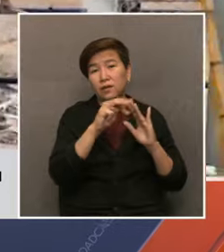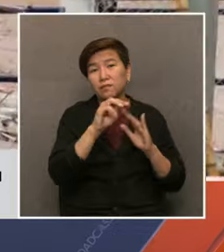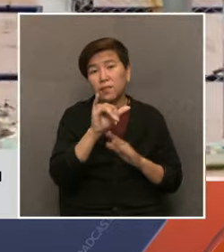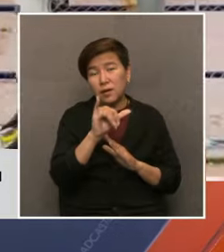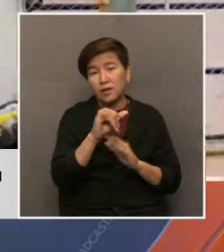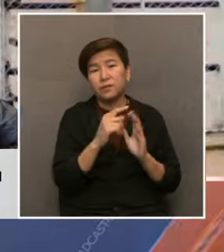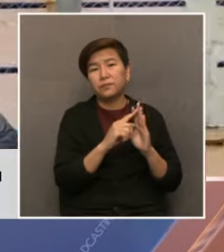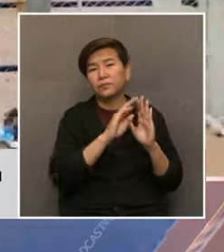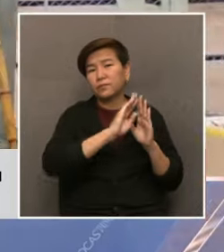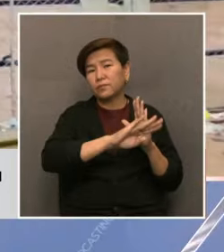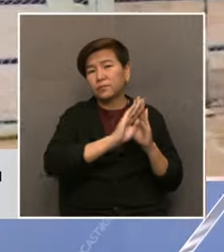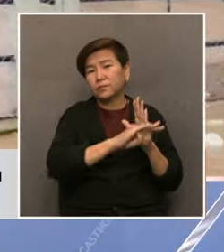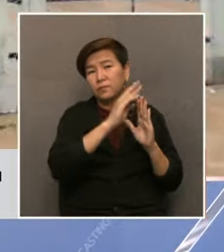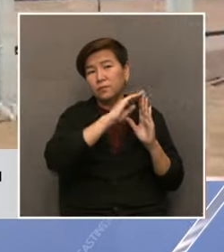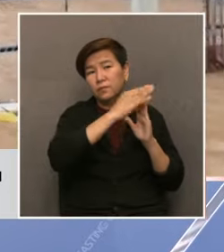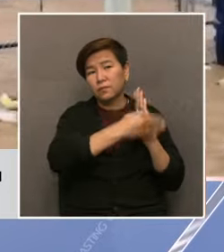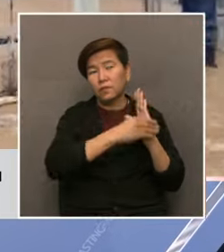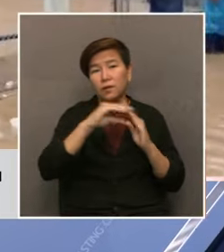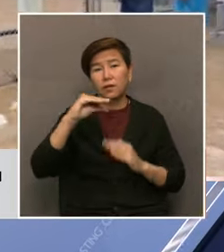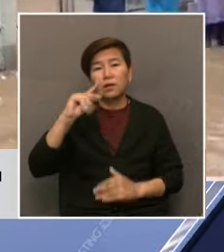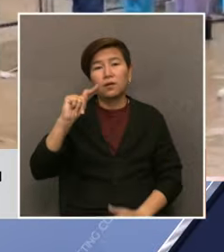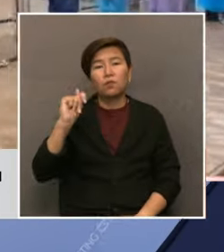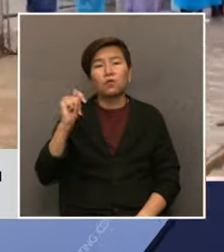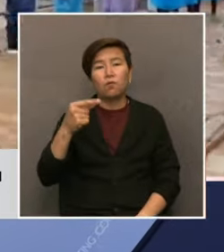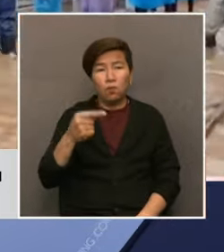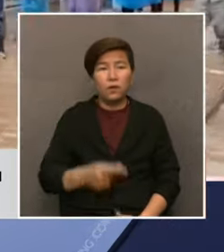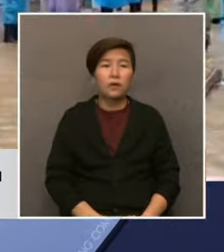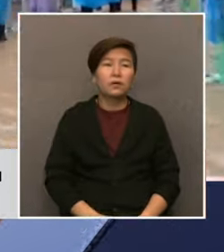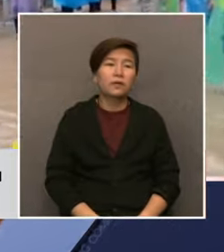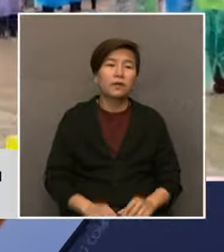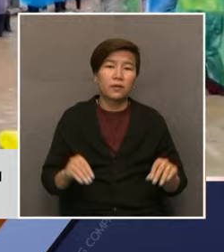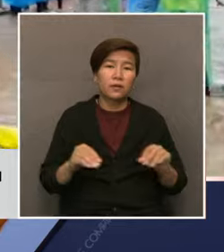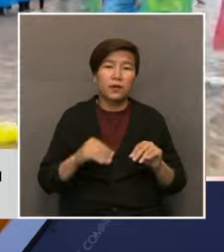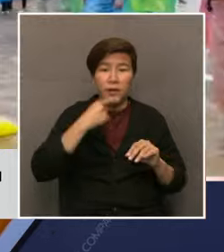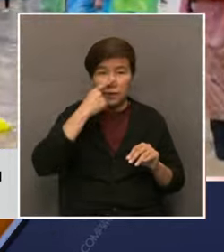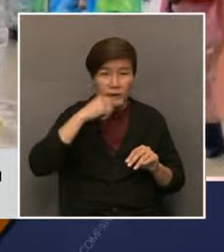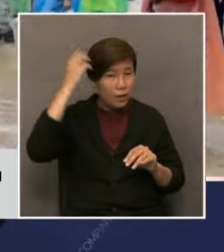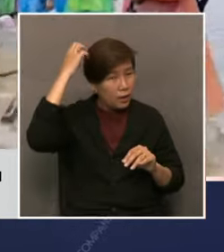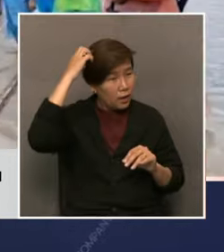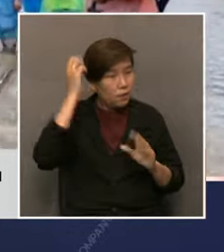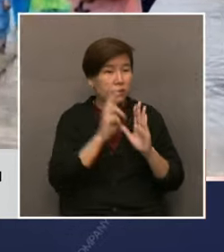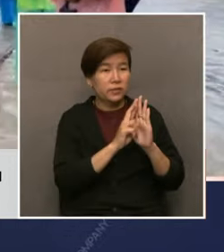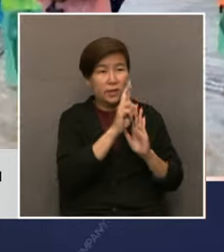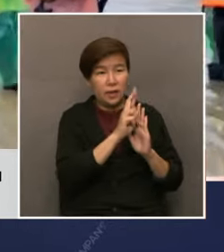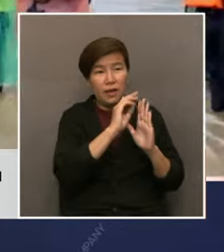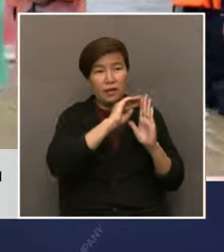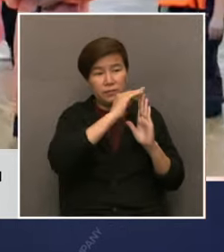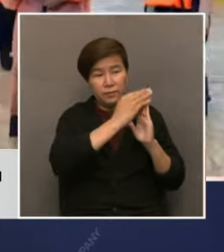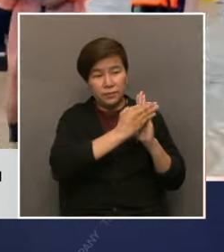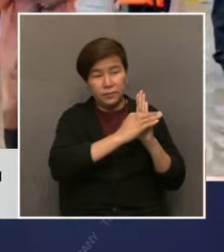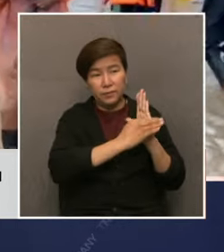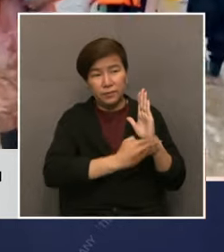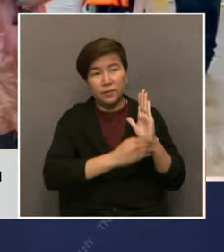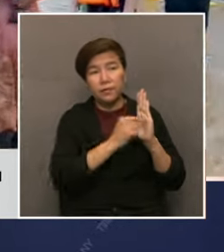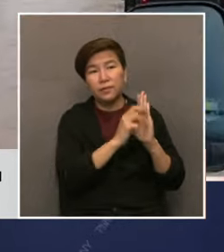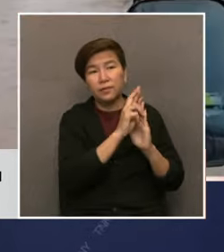เป็นทางด้านน้ำโขงก็คือติดกับชายแดนเราก็ตั้งแต่เชียงรายลงมานะครับแล้วก็อาจจะ